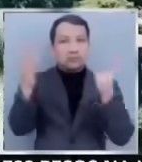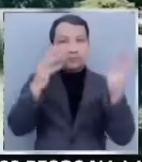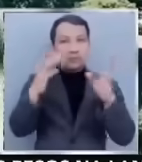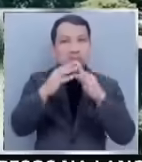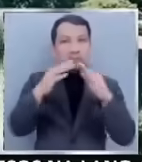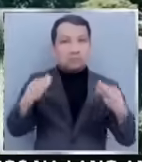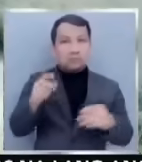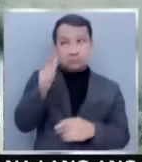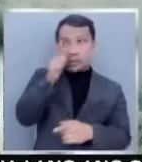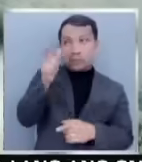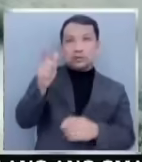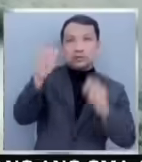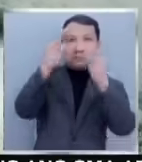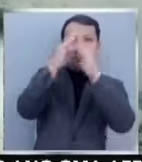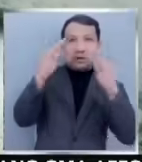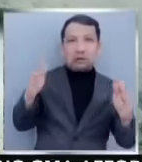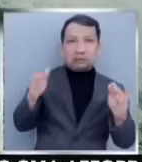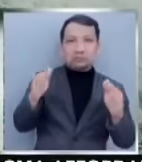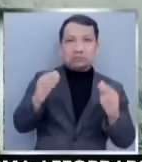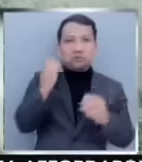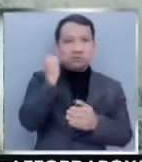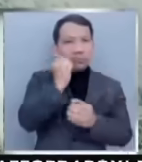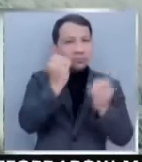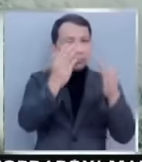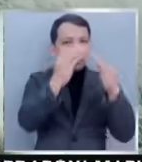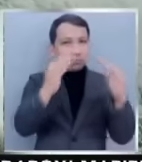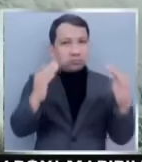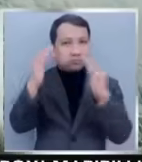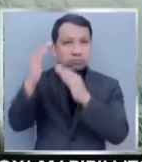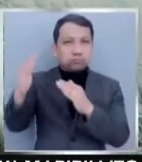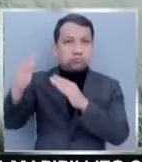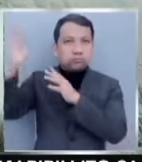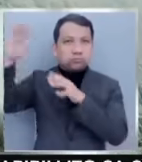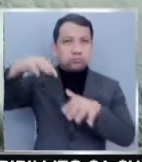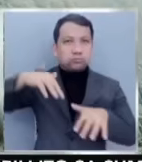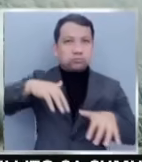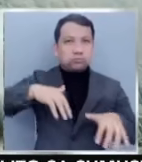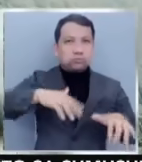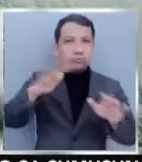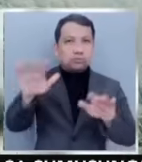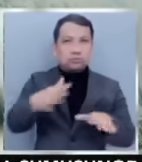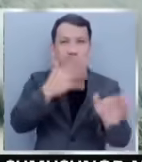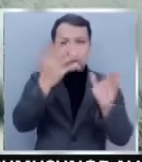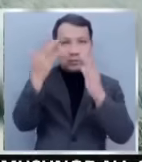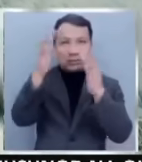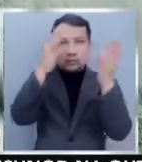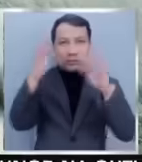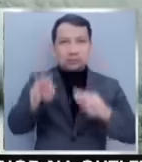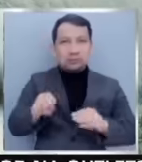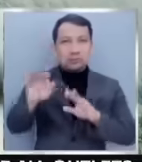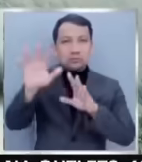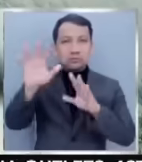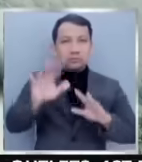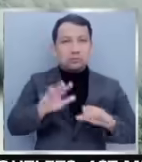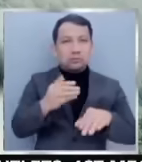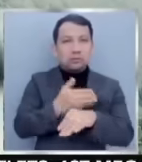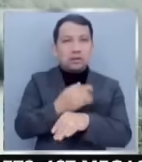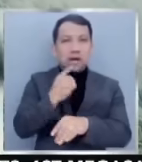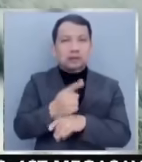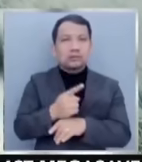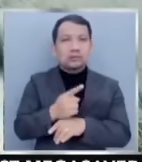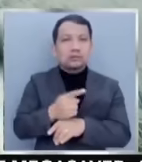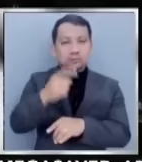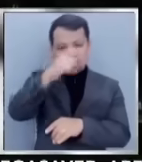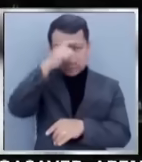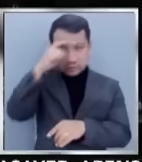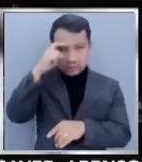na ang nakatayo. Wala tuloy sasalo sa mga usok ng masasakyang akyat baba sa tinaguriang summer capital